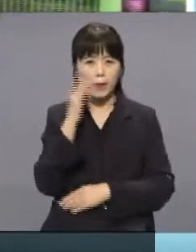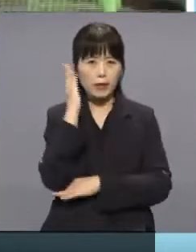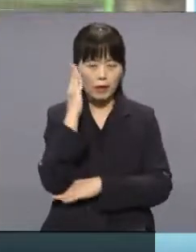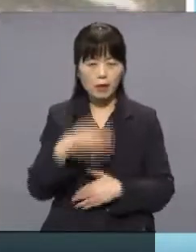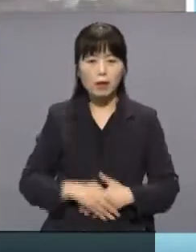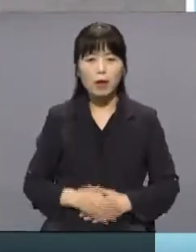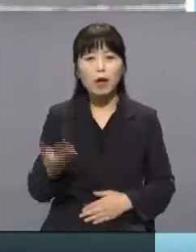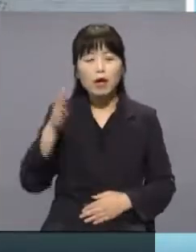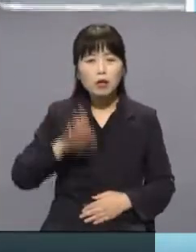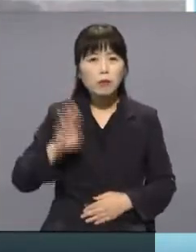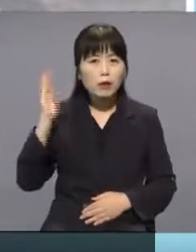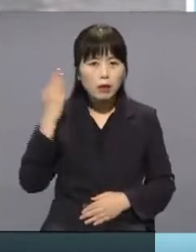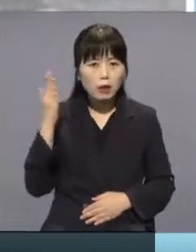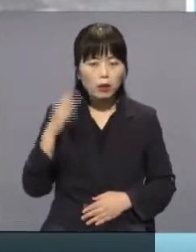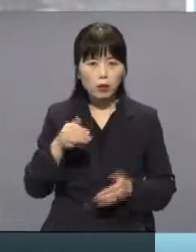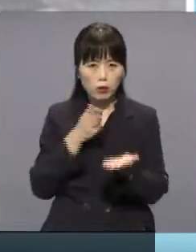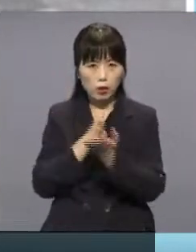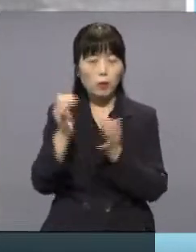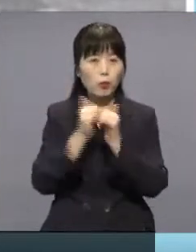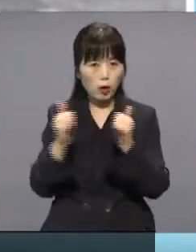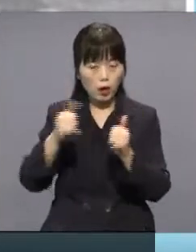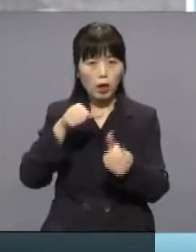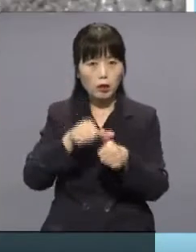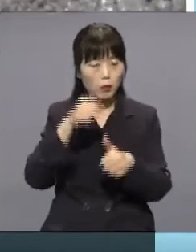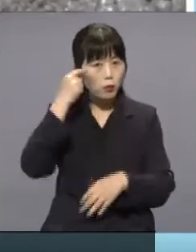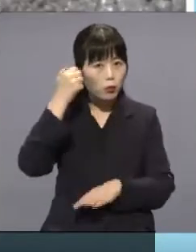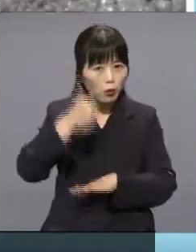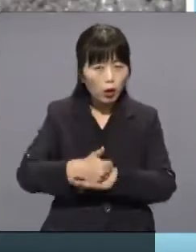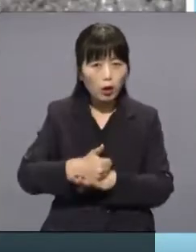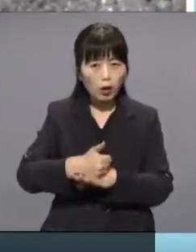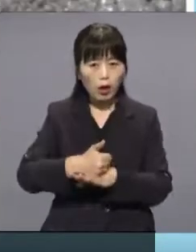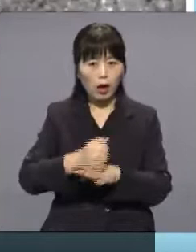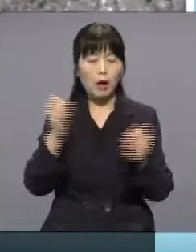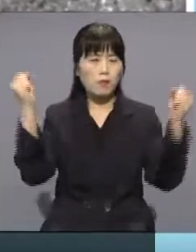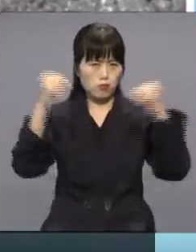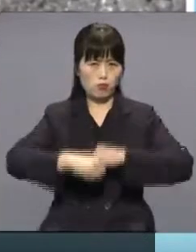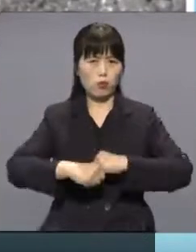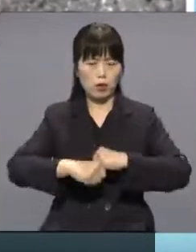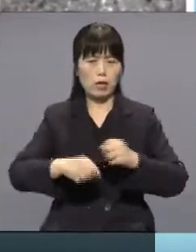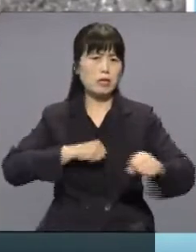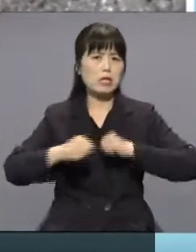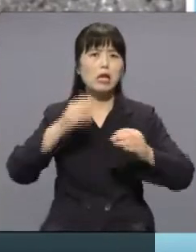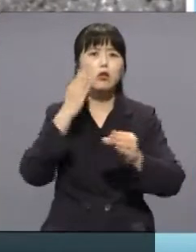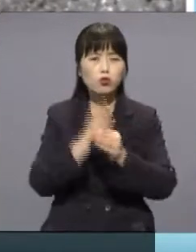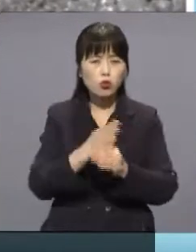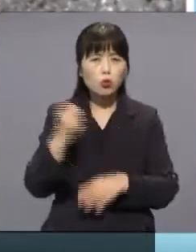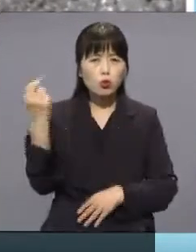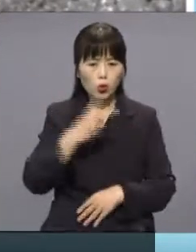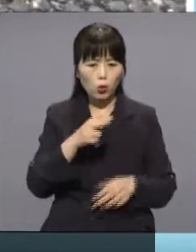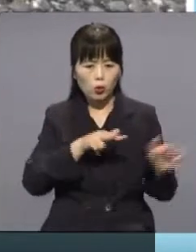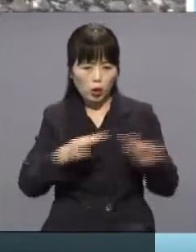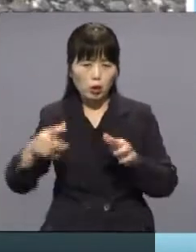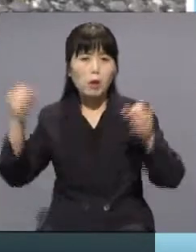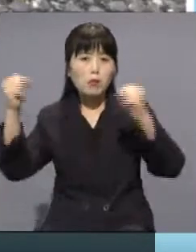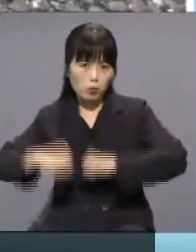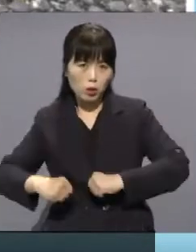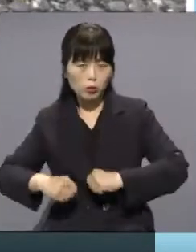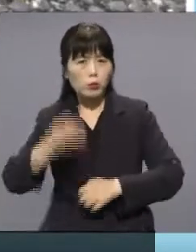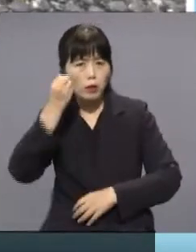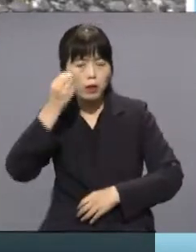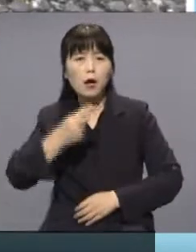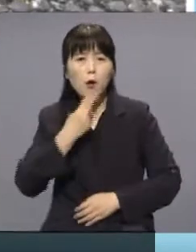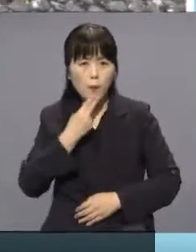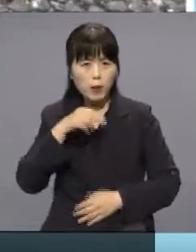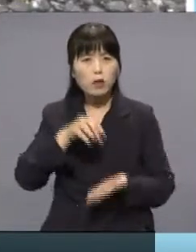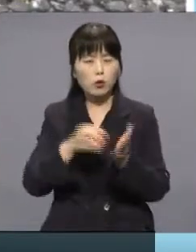하지만 최근 관련 전문가의 자문 결과 옹벽 붕괴가 이미 진행 중에 있다 그리고 뭐 당장 무너져도 지금 이상하지